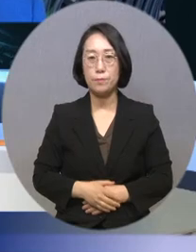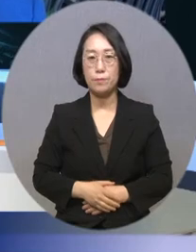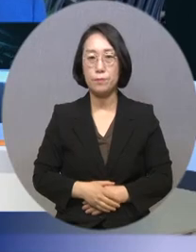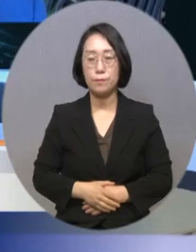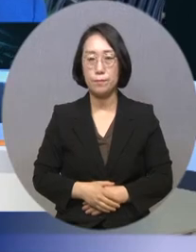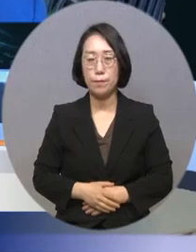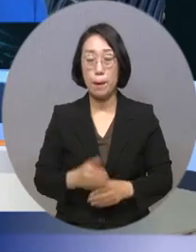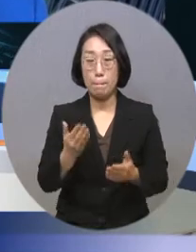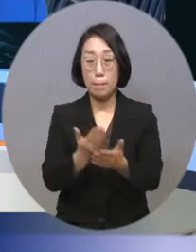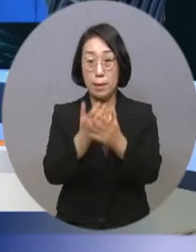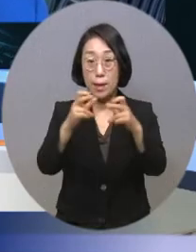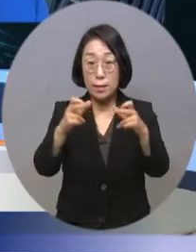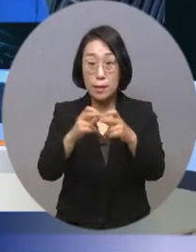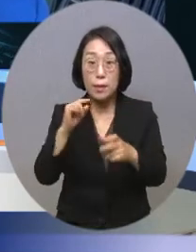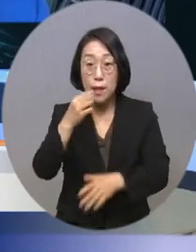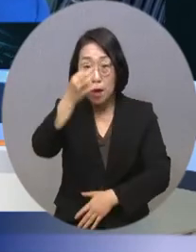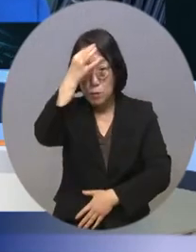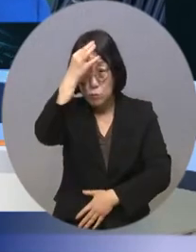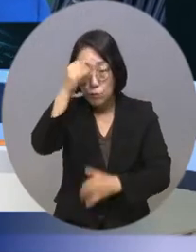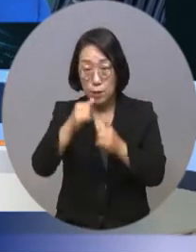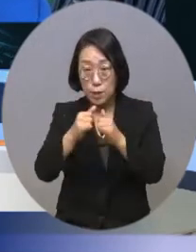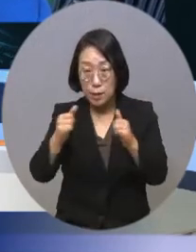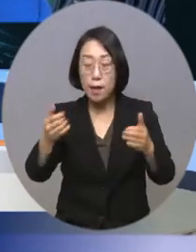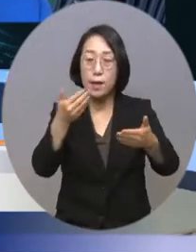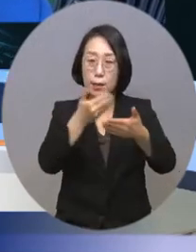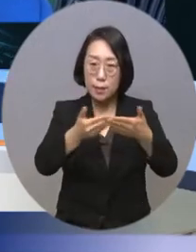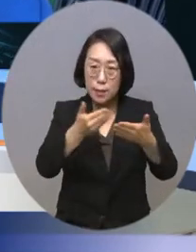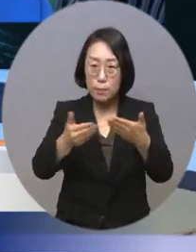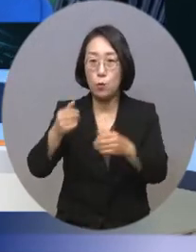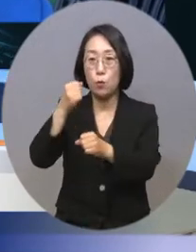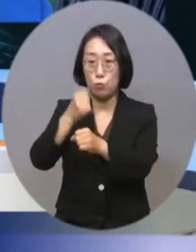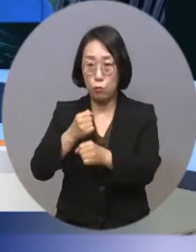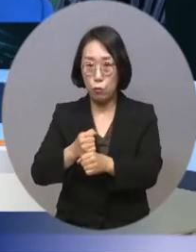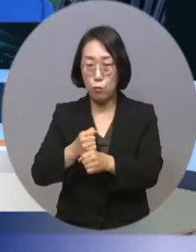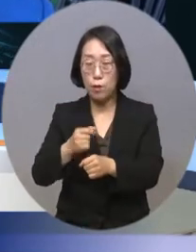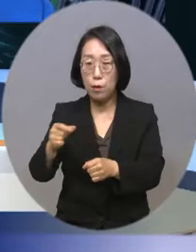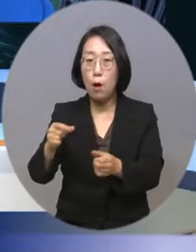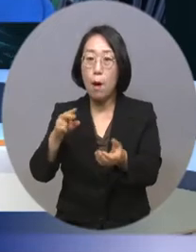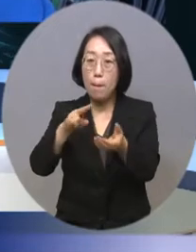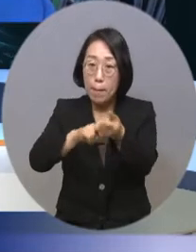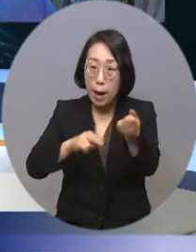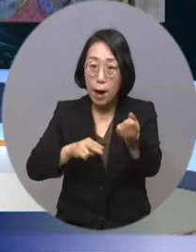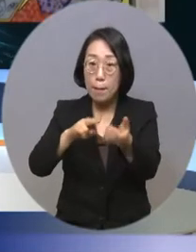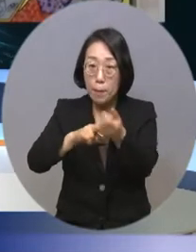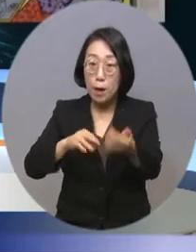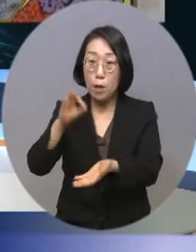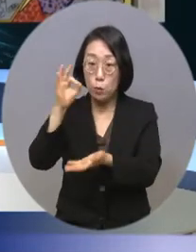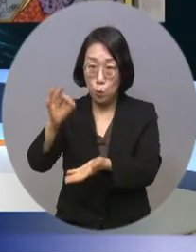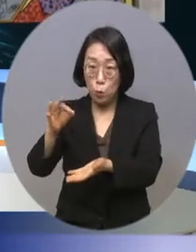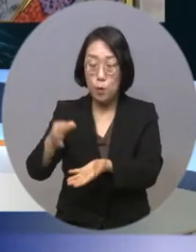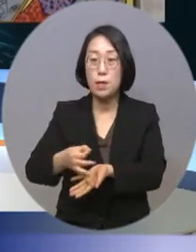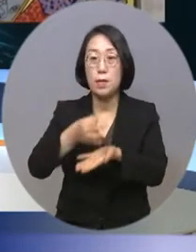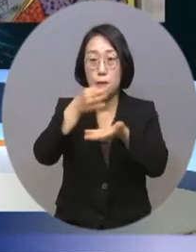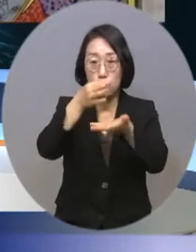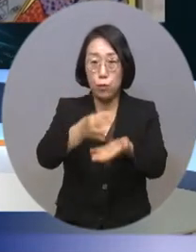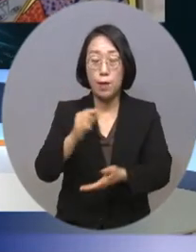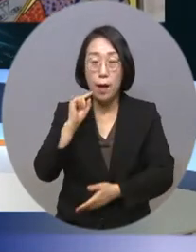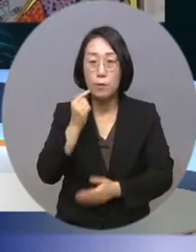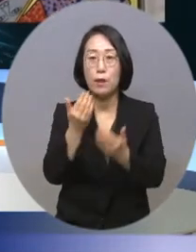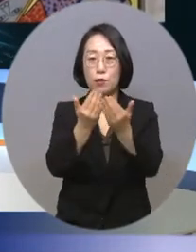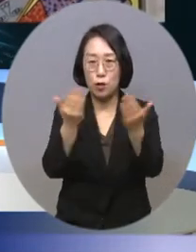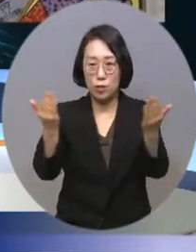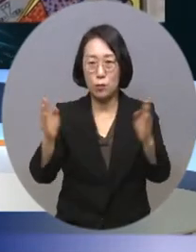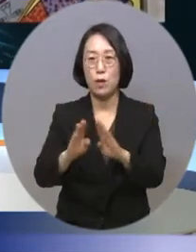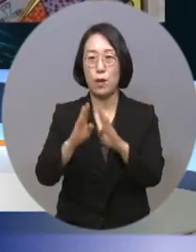발달장애 예술인들을 작품을 선보이고 작품 경매를 통해 얻은 수익금을 기부하는 아름다운 전시회가